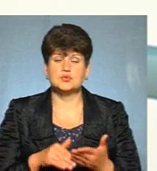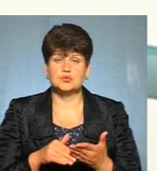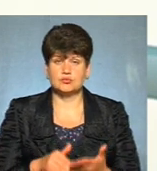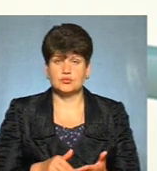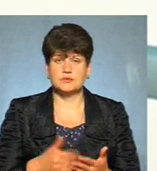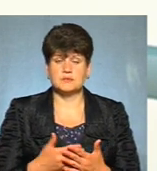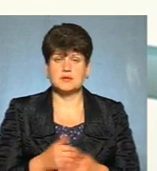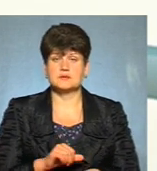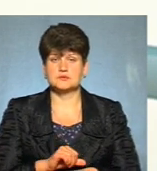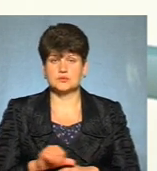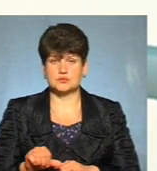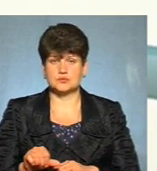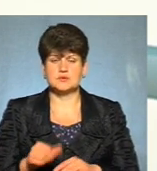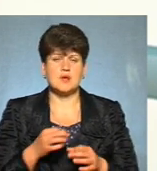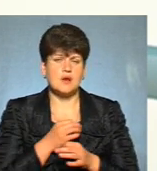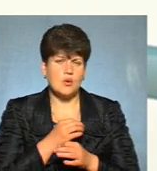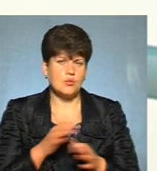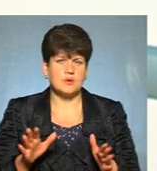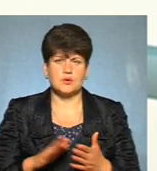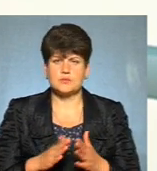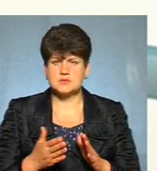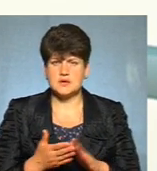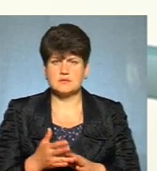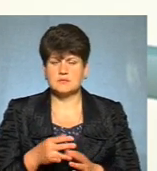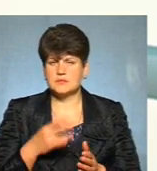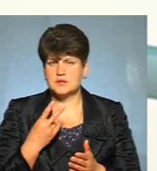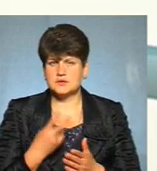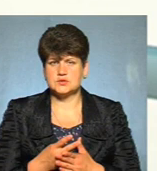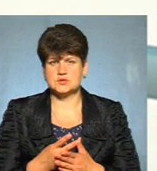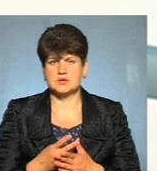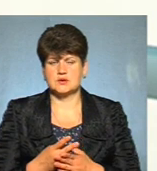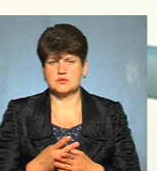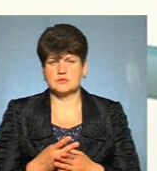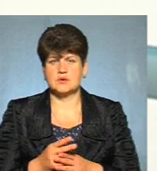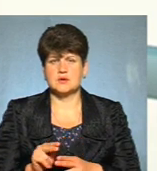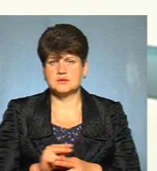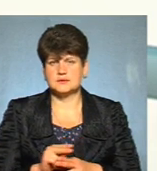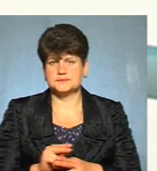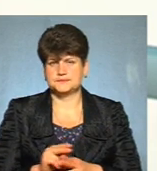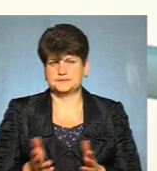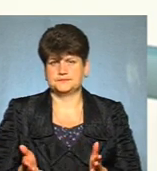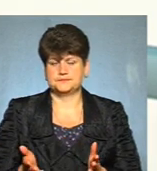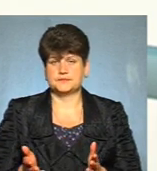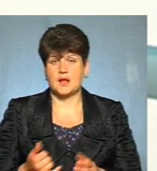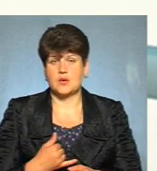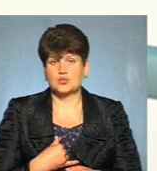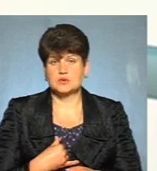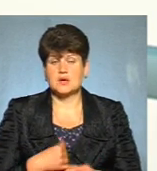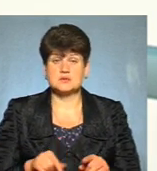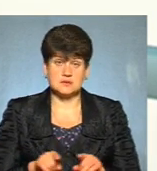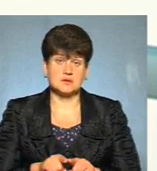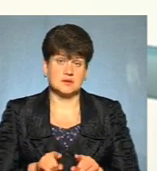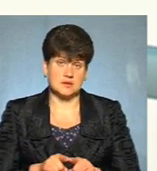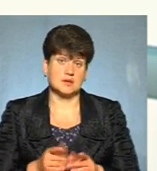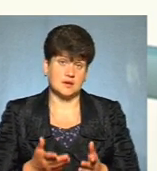за кордоном, за любих обставин передбачають превентивне профілактичне лікування. А в нас теж